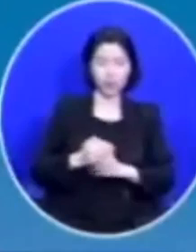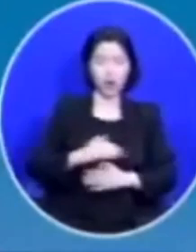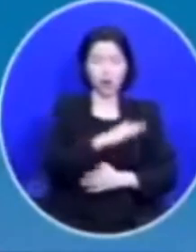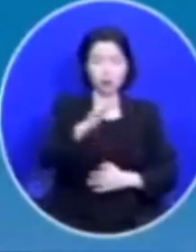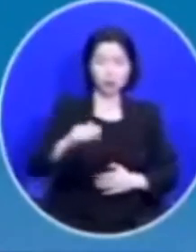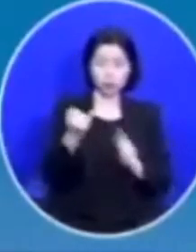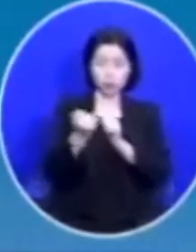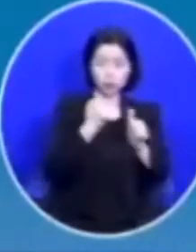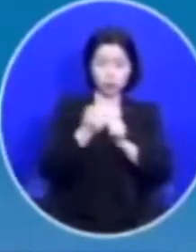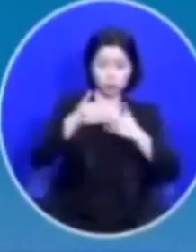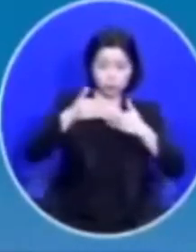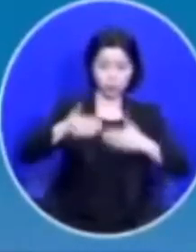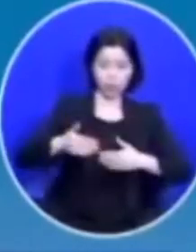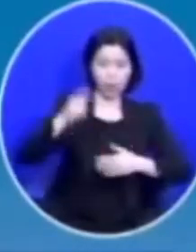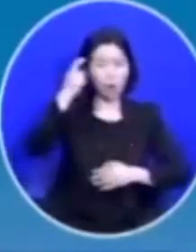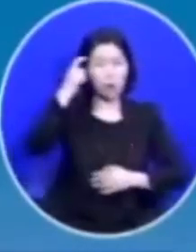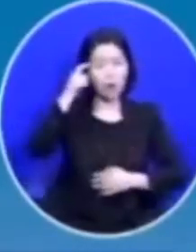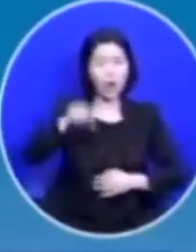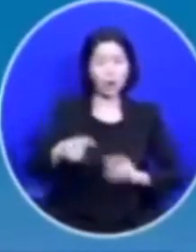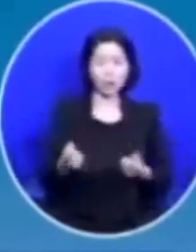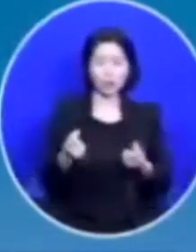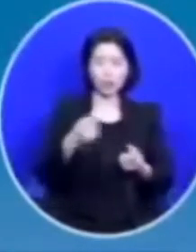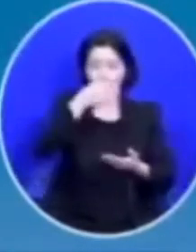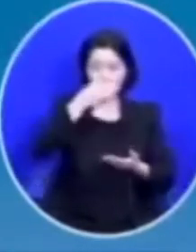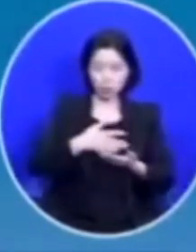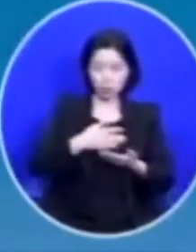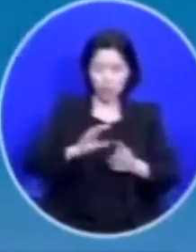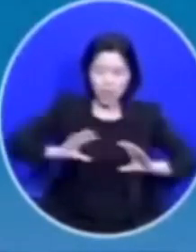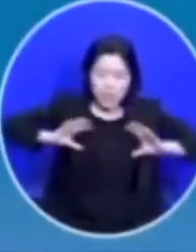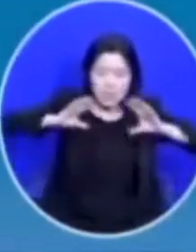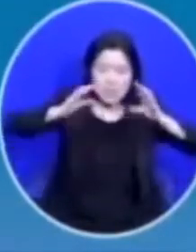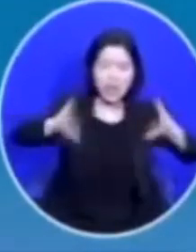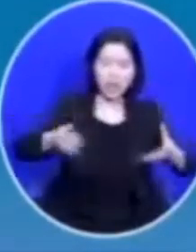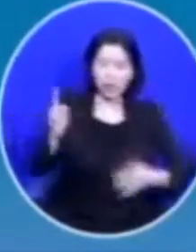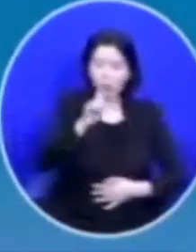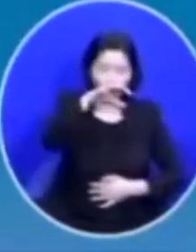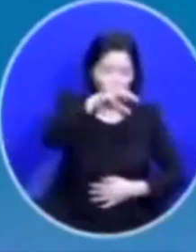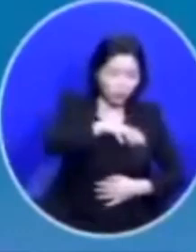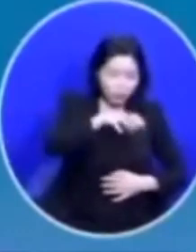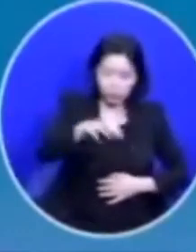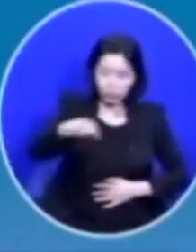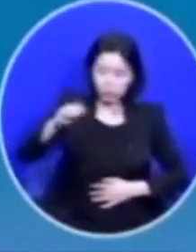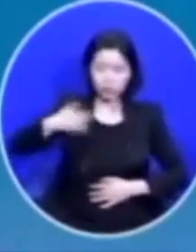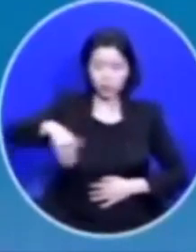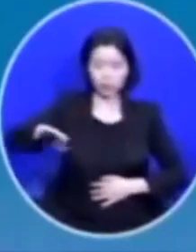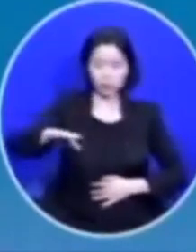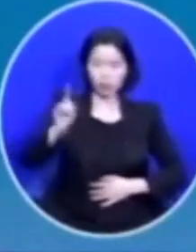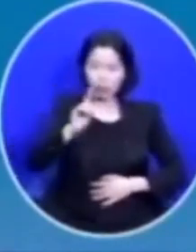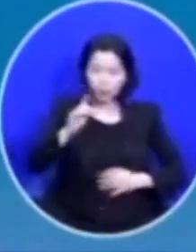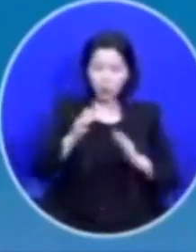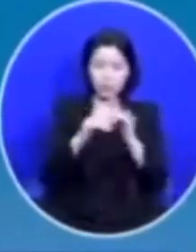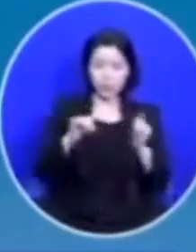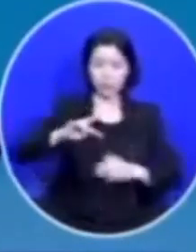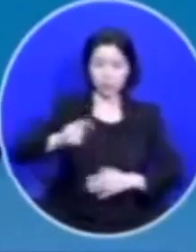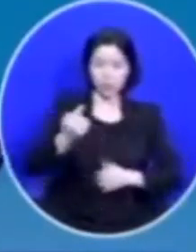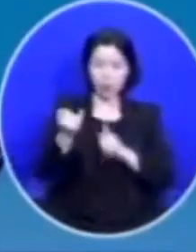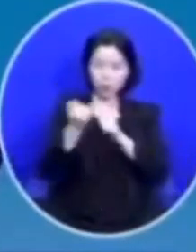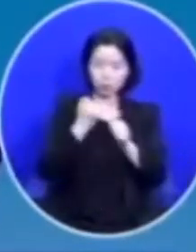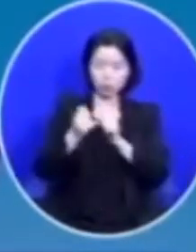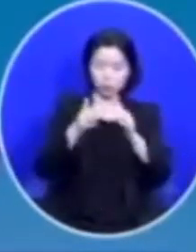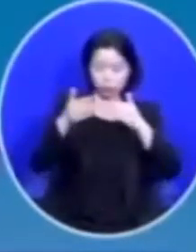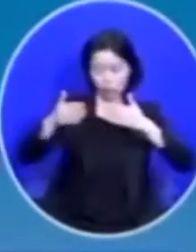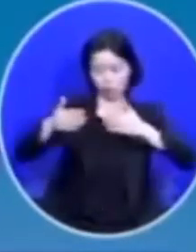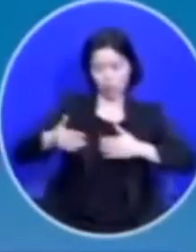우리 부부 사이가 왜 이렇게 힘들죠 세계 어느 나라 어떤 사람도 부부사이가 쉽지